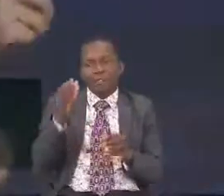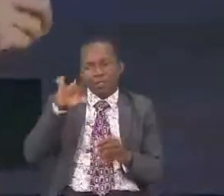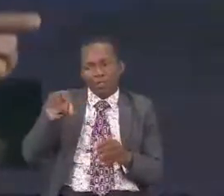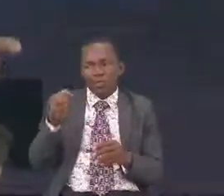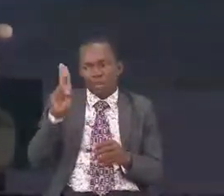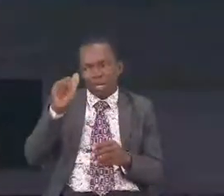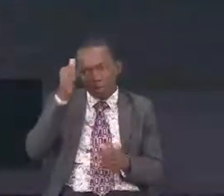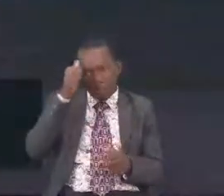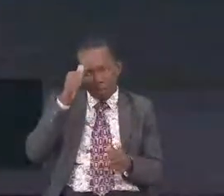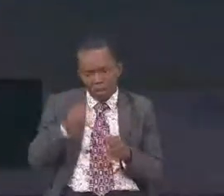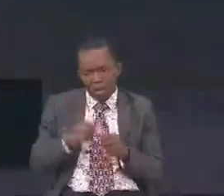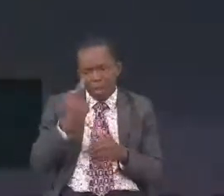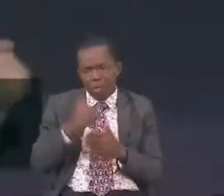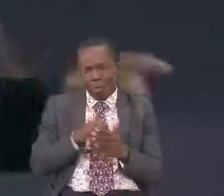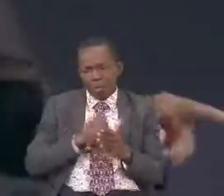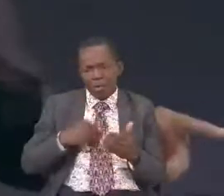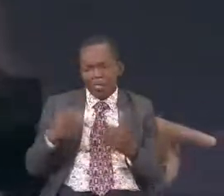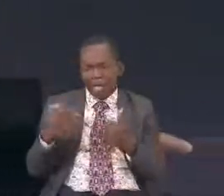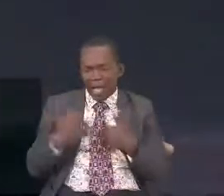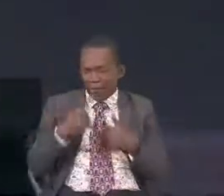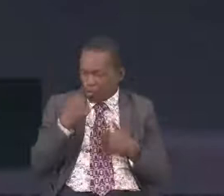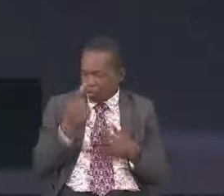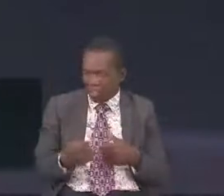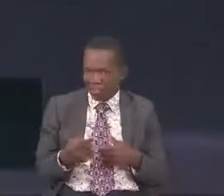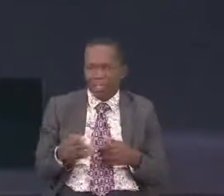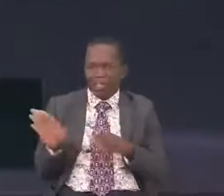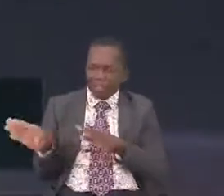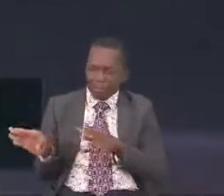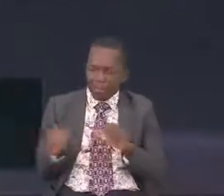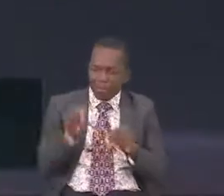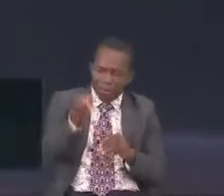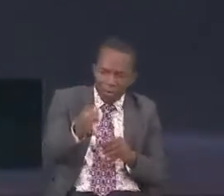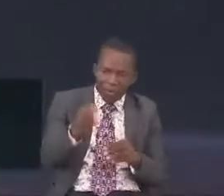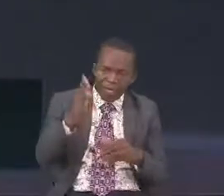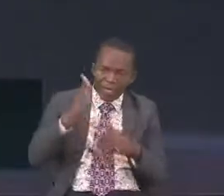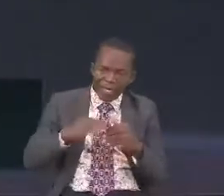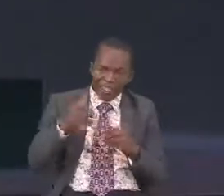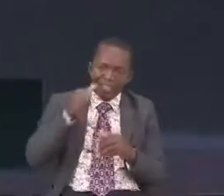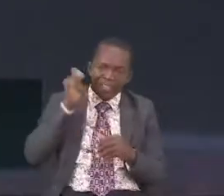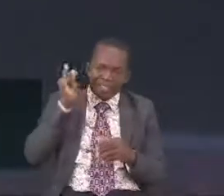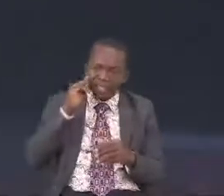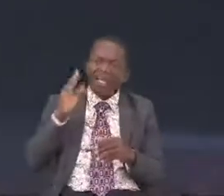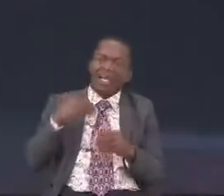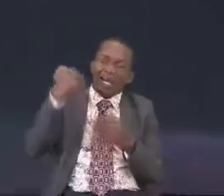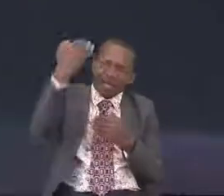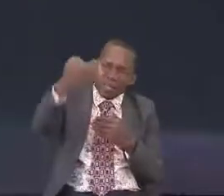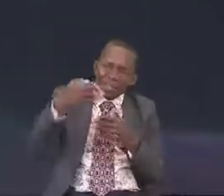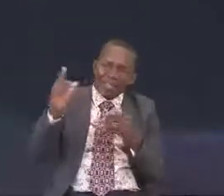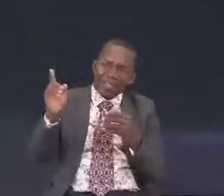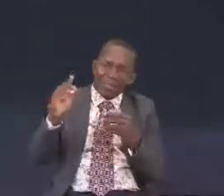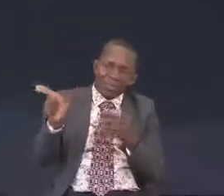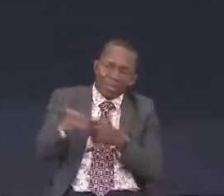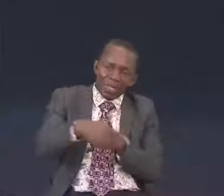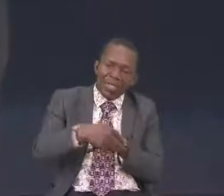avançait. Aujourd'hui, plus élevé qu'hier. Demain, plus grand qu'aujourd'hui. Semaine prochaine, plus élevé que